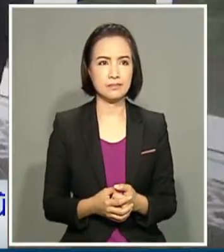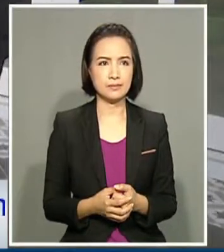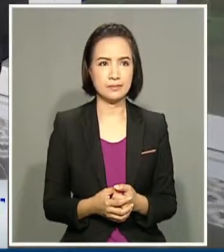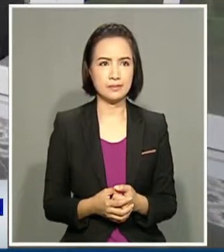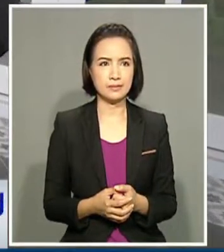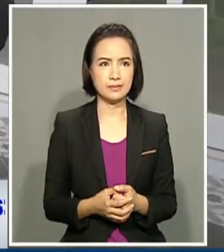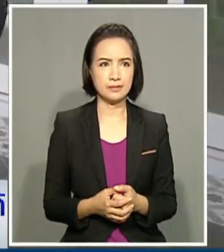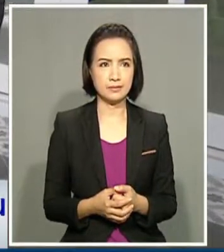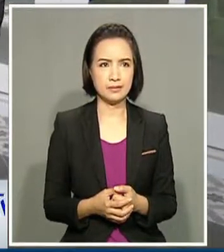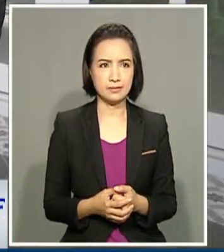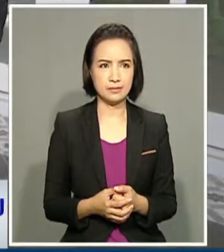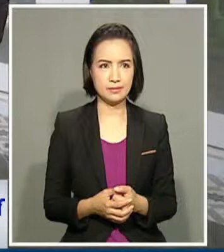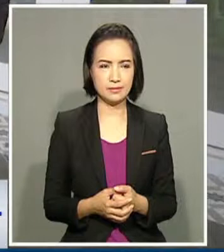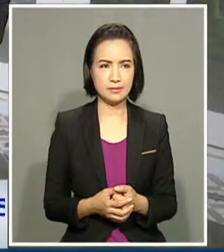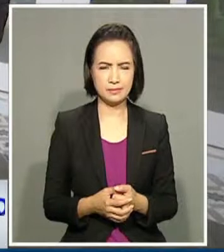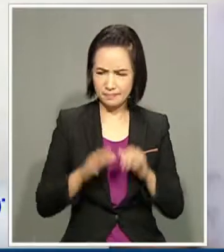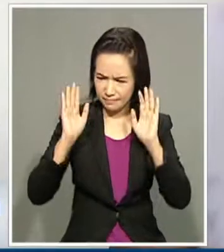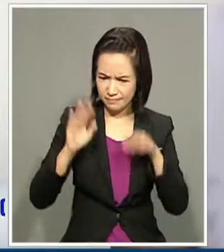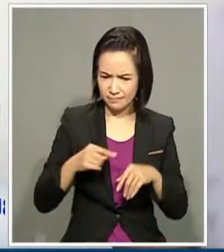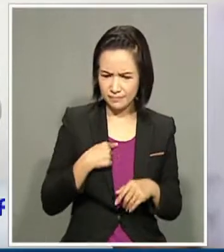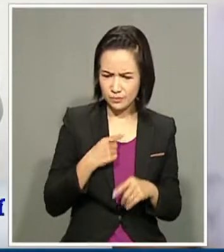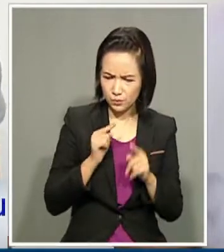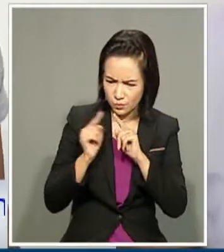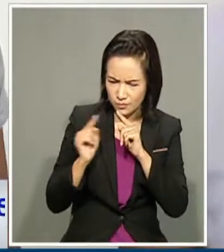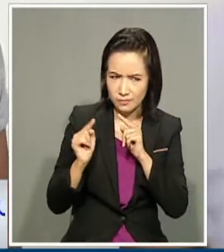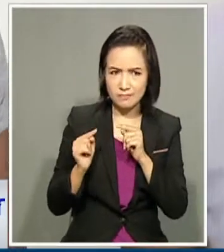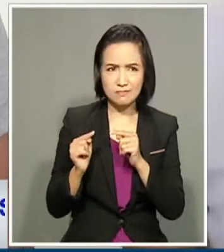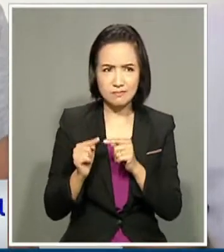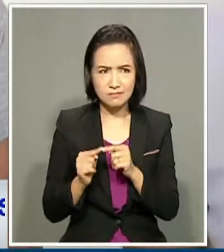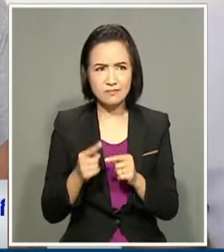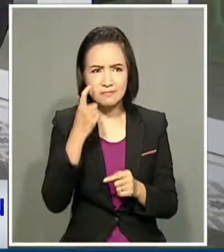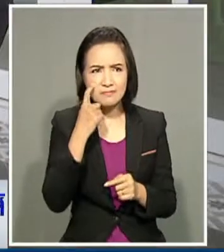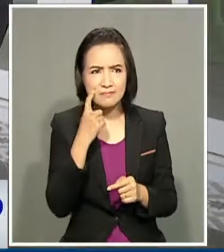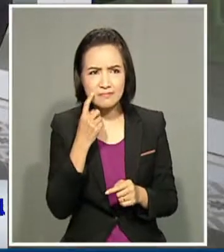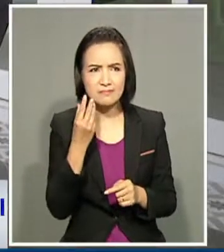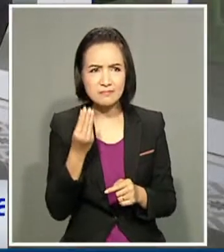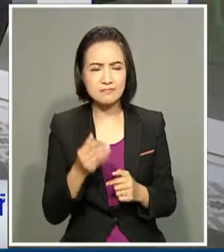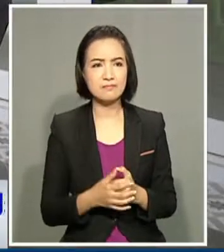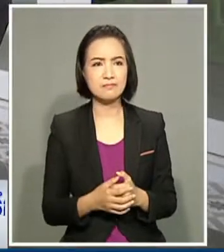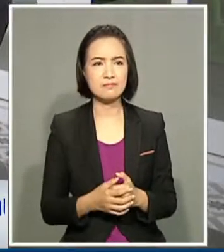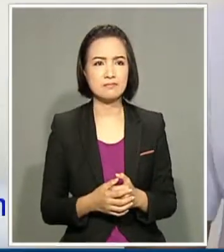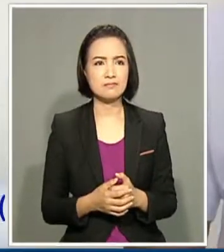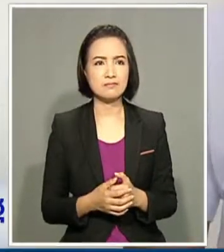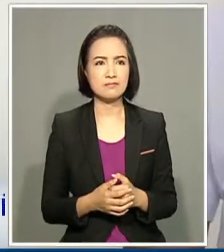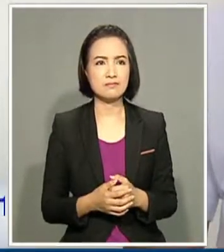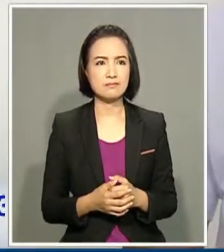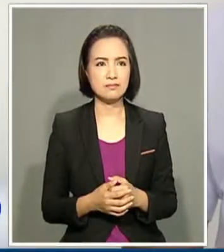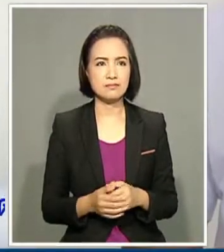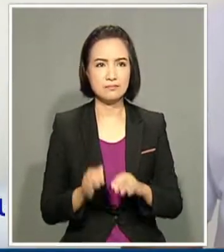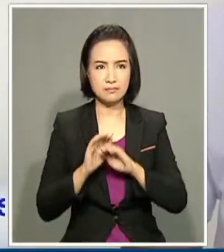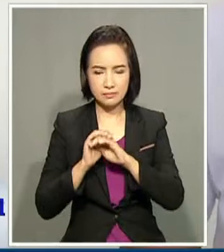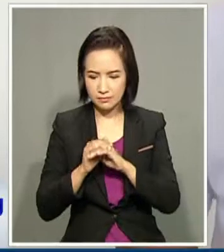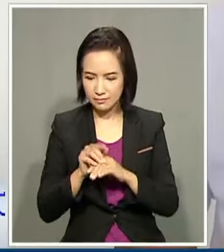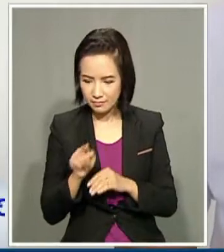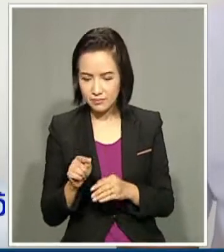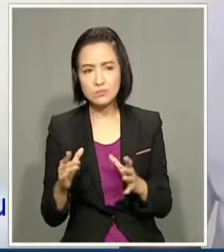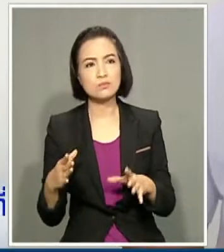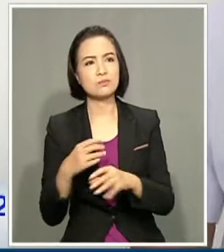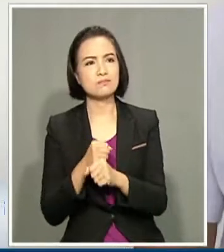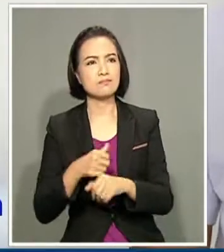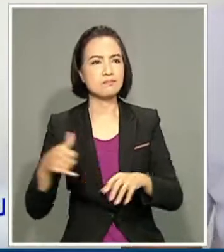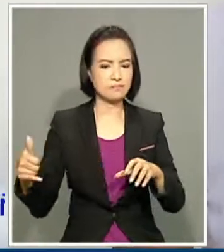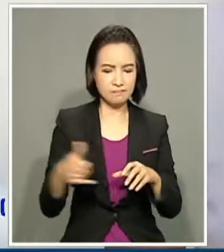เดี๋ยวก็เบาหวาน มันกำลังจะเข้าได้เข้าเข็มแล้วเคียวเราถึงสตรอเบอรี่พอไปเจอมะพร้าวปั๊บสรุปพอดีคุณเนี่ย